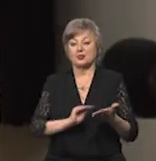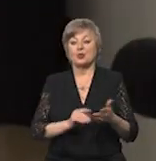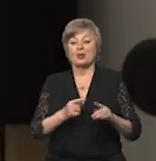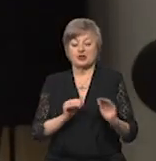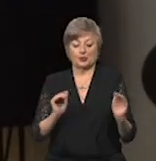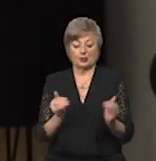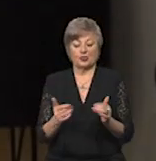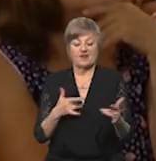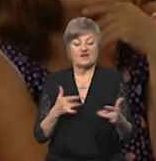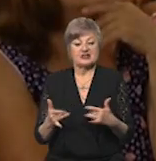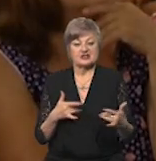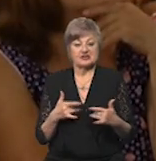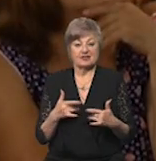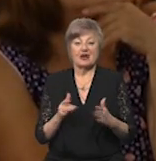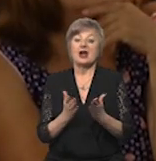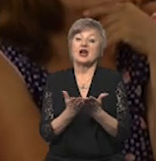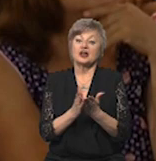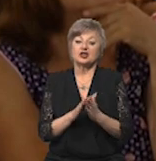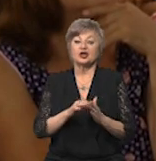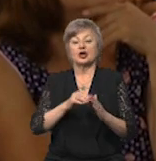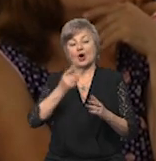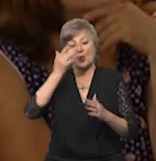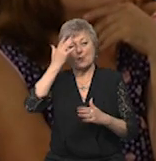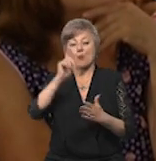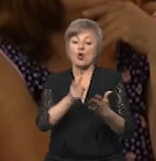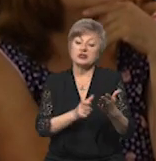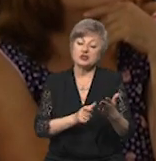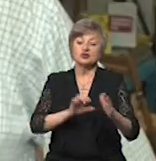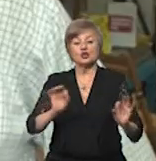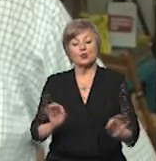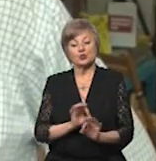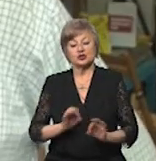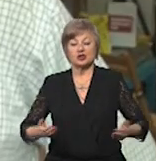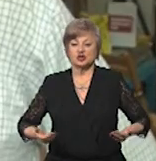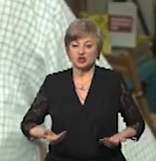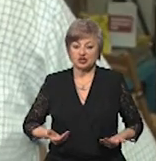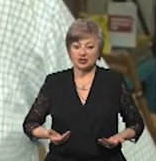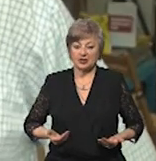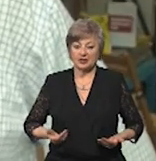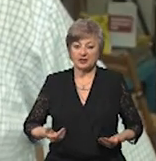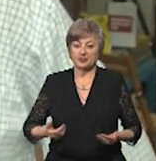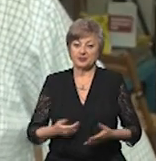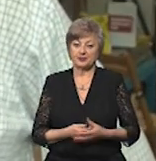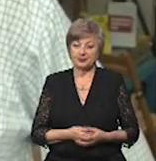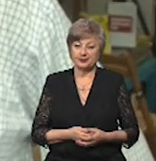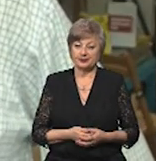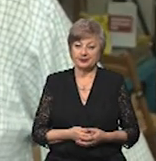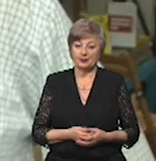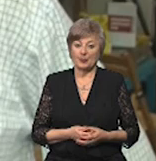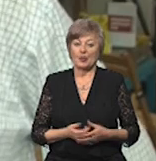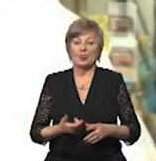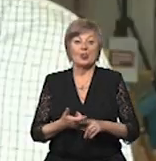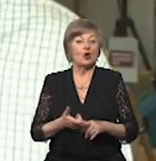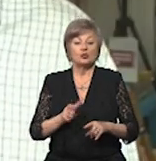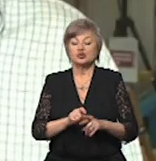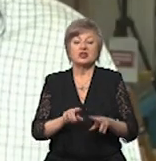– книга-буфонада, поетична та музична книга відчуття життя. Книжка незвична. Дуже така